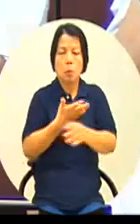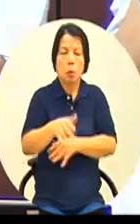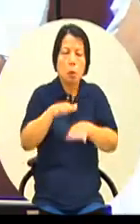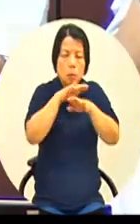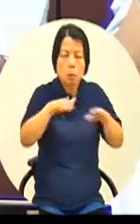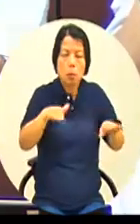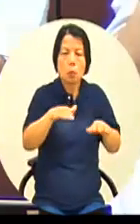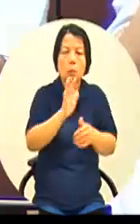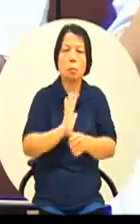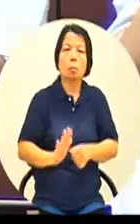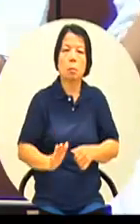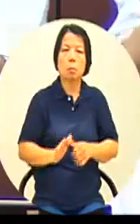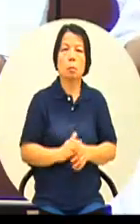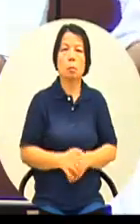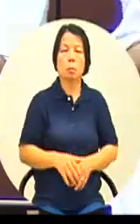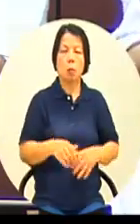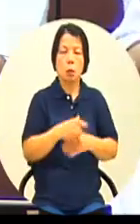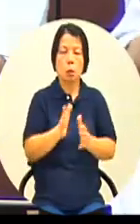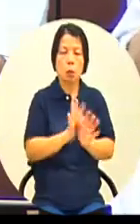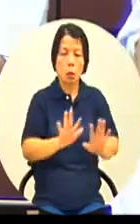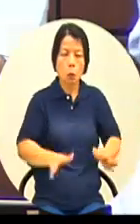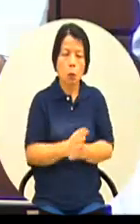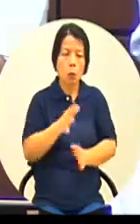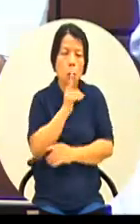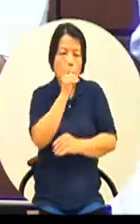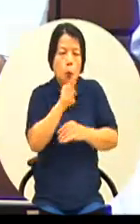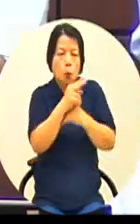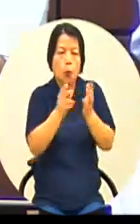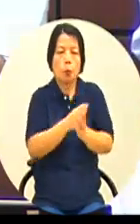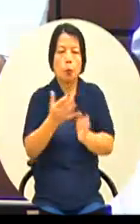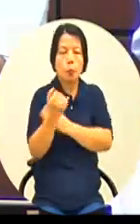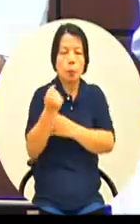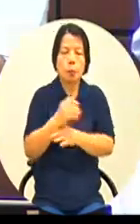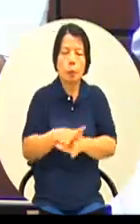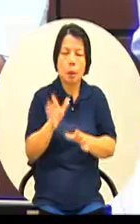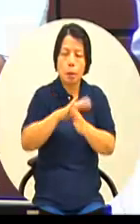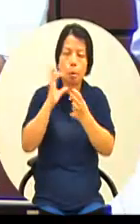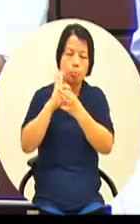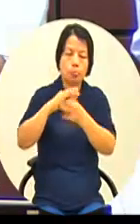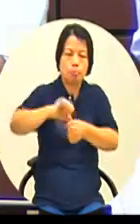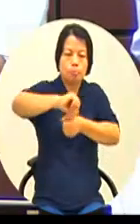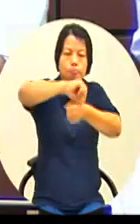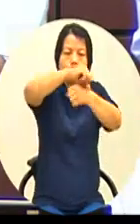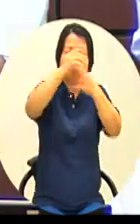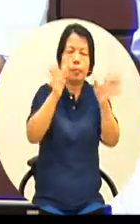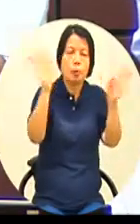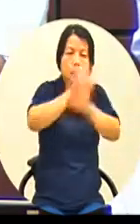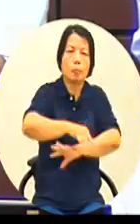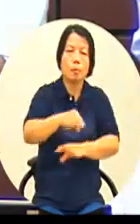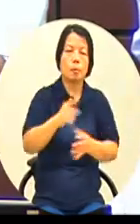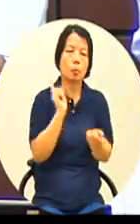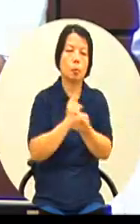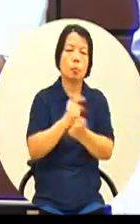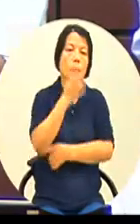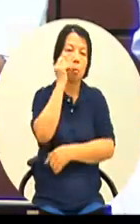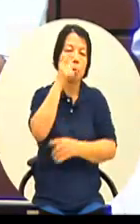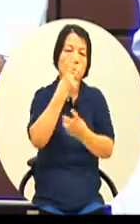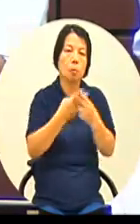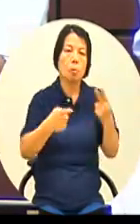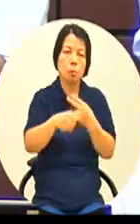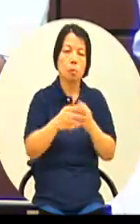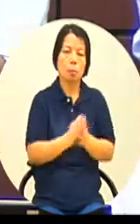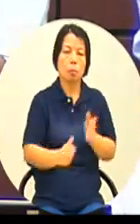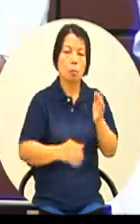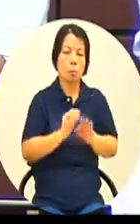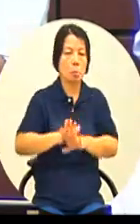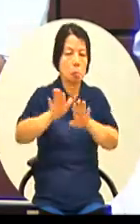态的，所以怎么样把它的魅力从白天延伸到晚上，当然它就会。对这个观光客的部分有一些成